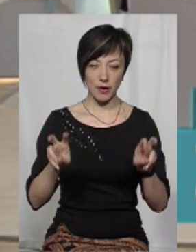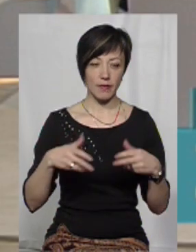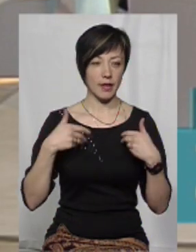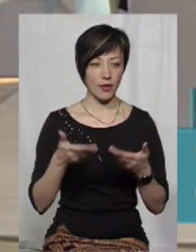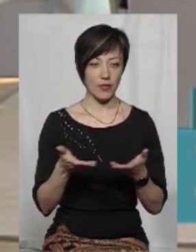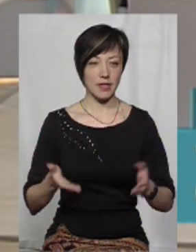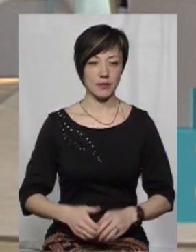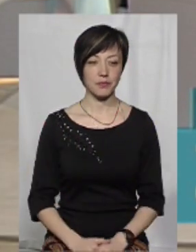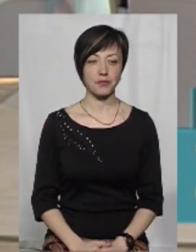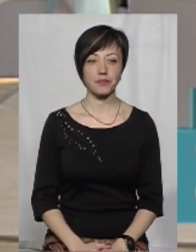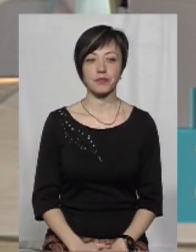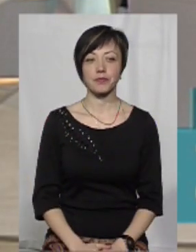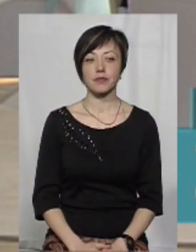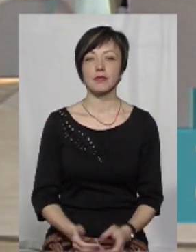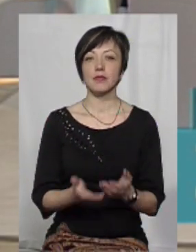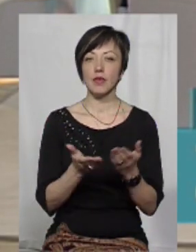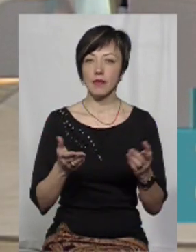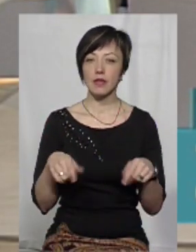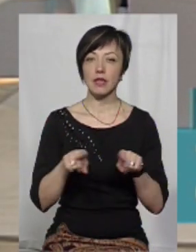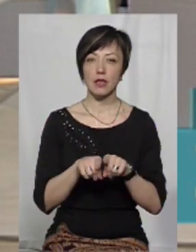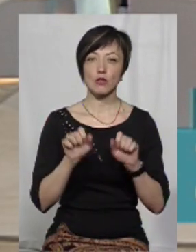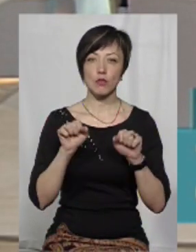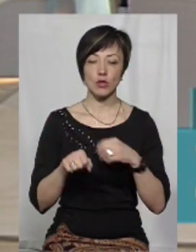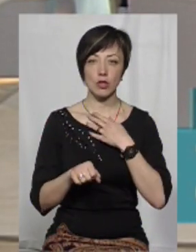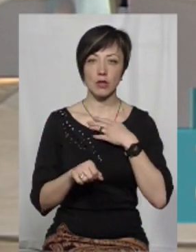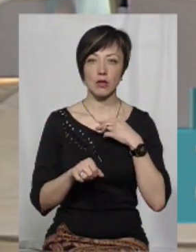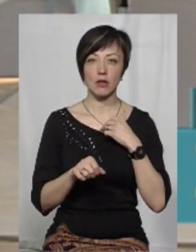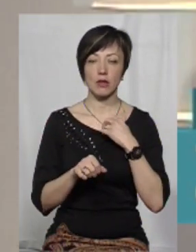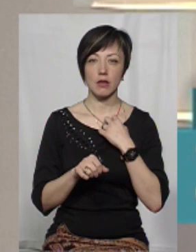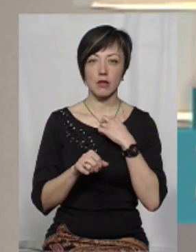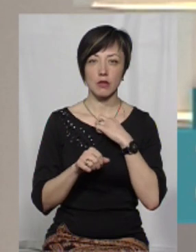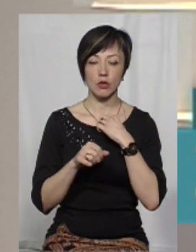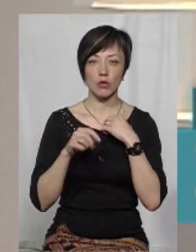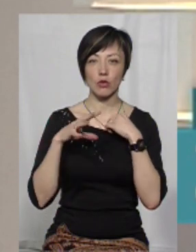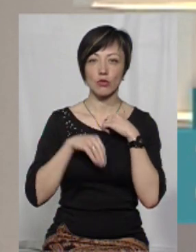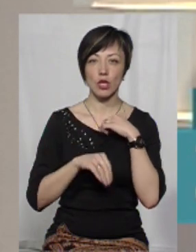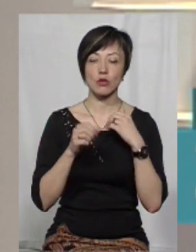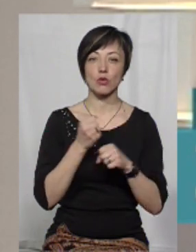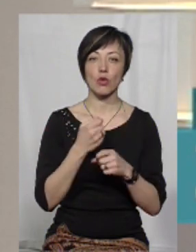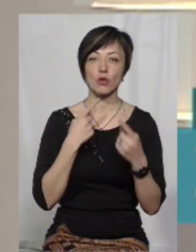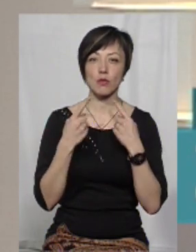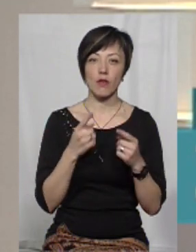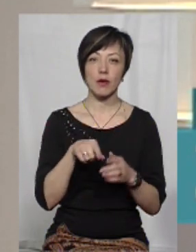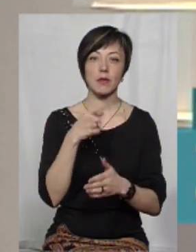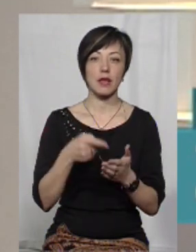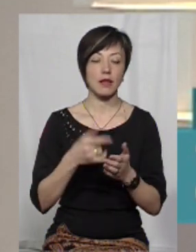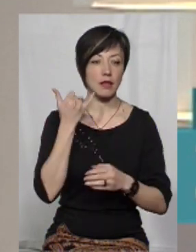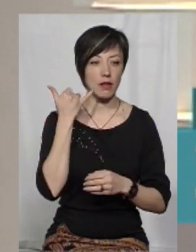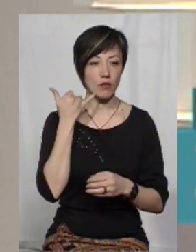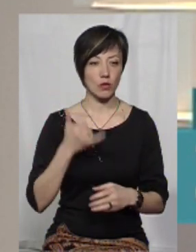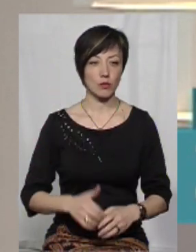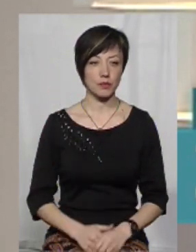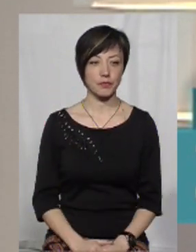вас. Ви, шановні глядачі, теж можете долучатися до нашої розмови та ставити свої запитання